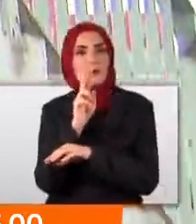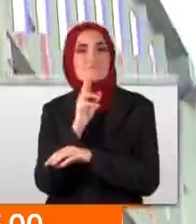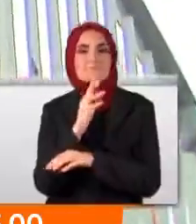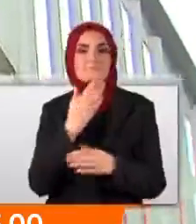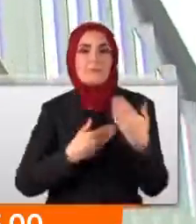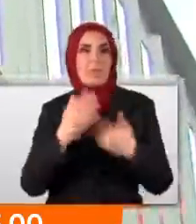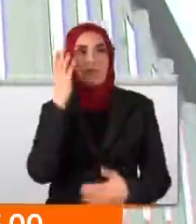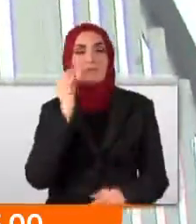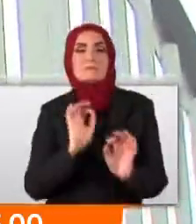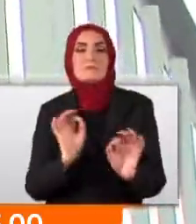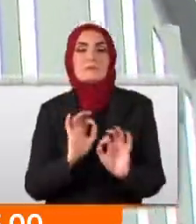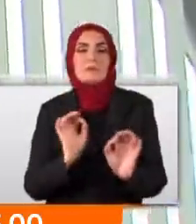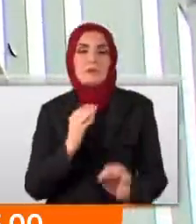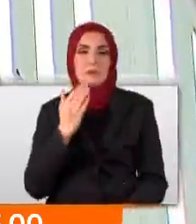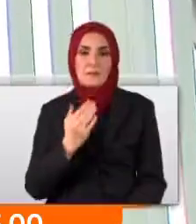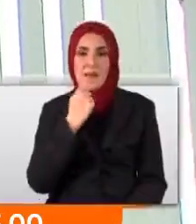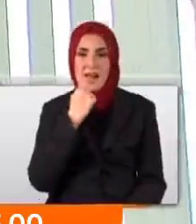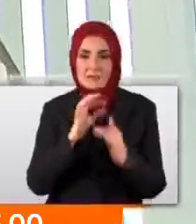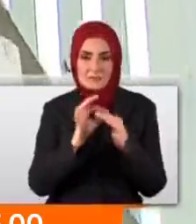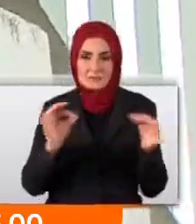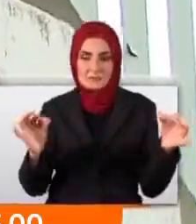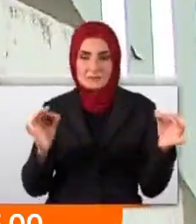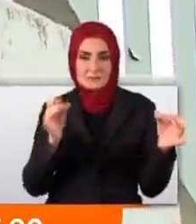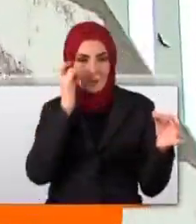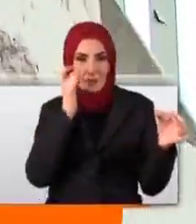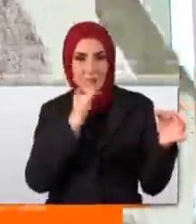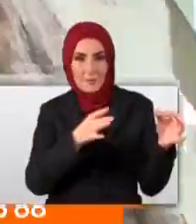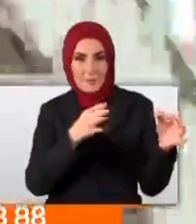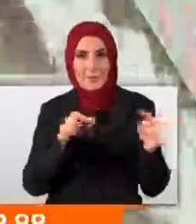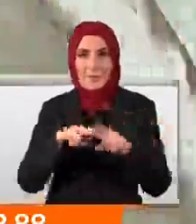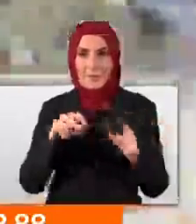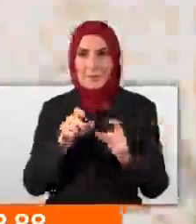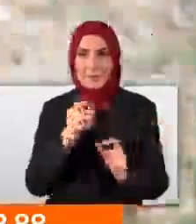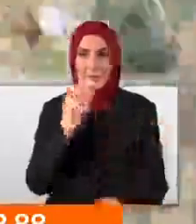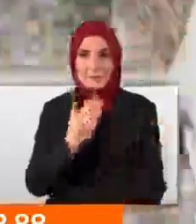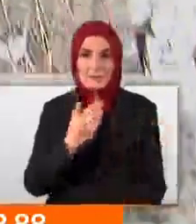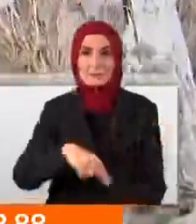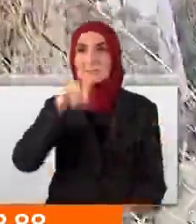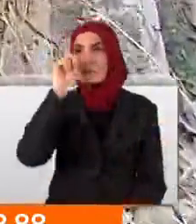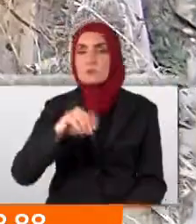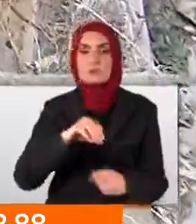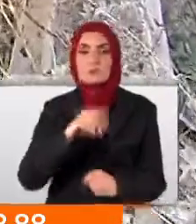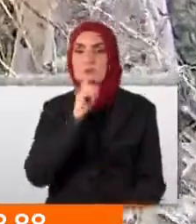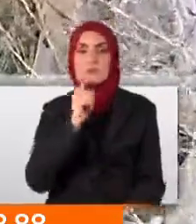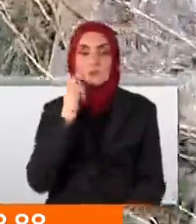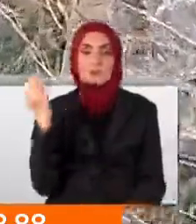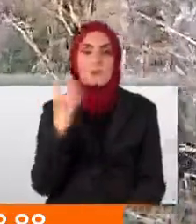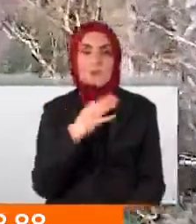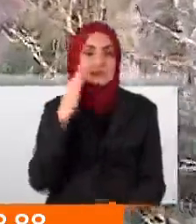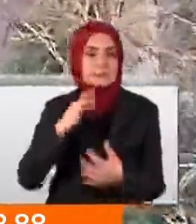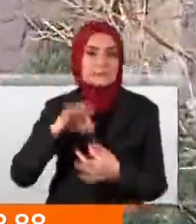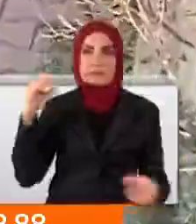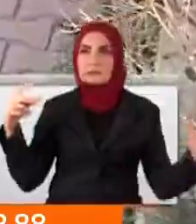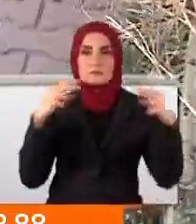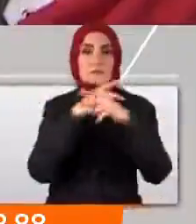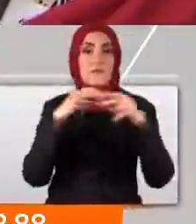demirler paslanmış, demirler bakın ne halde. Gün içinde buradan her gün yüzlerce insan geçiyor. Yani son derece